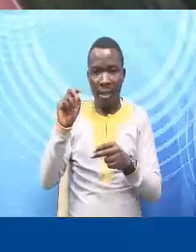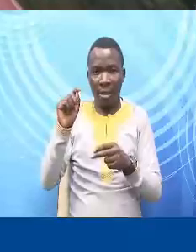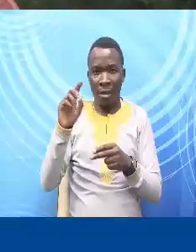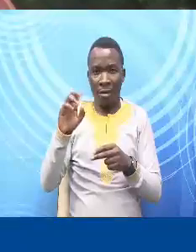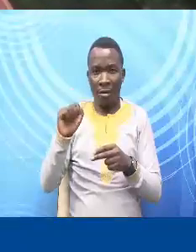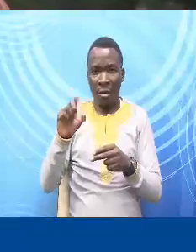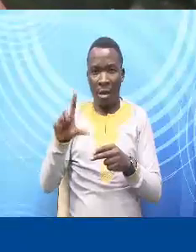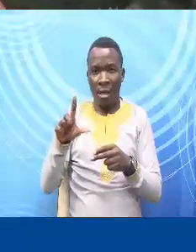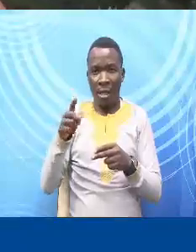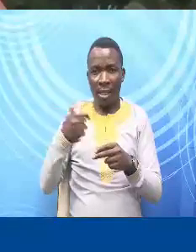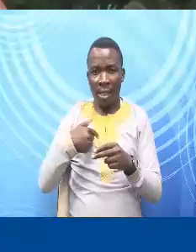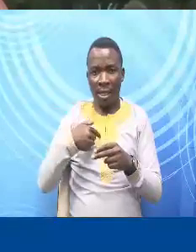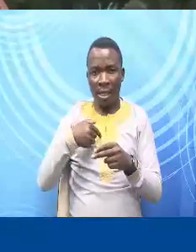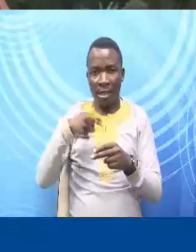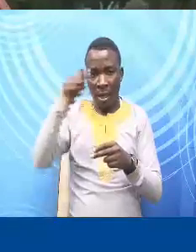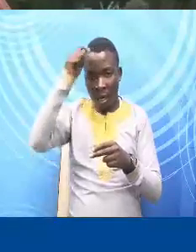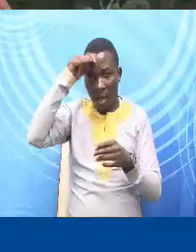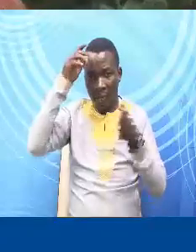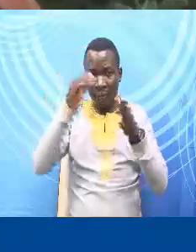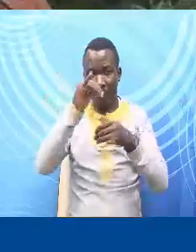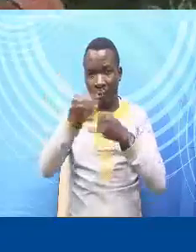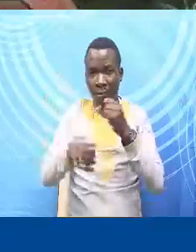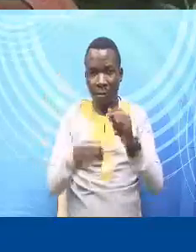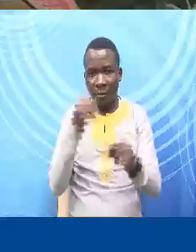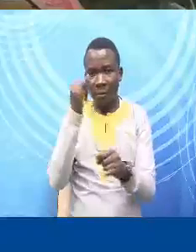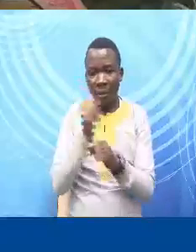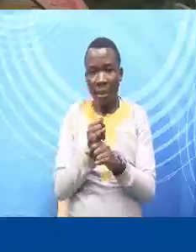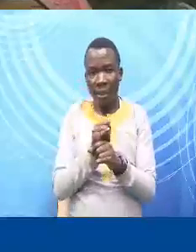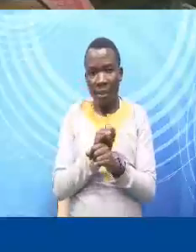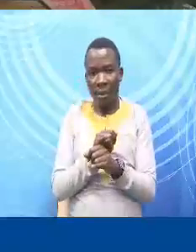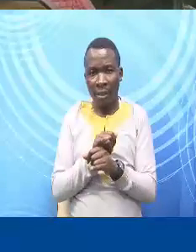mpuzamahanga majisiye mpuzamahanga